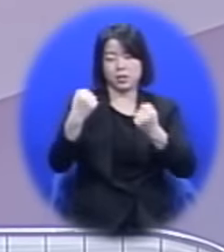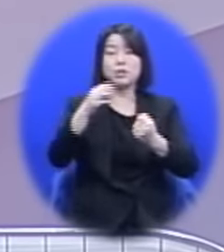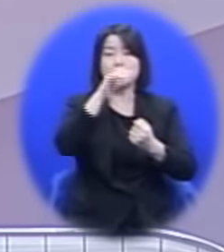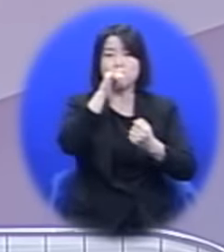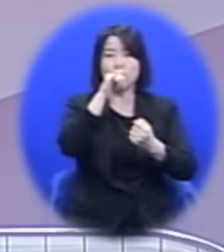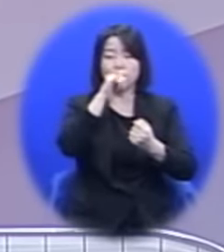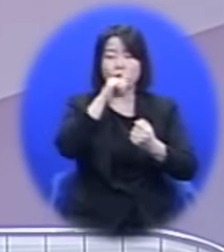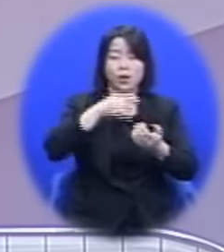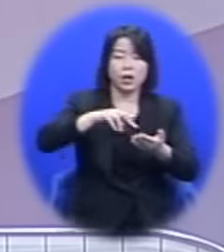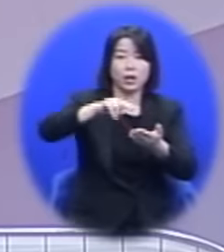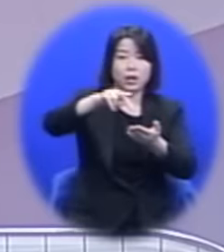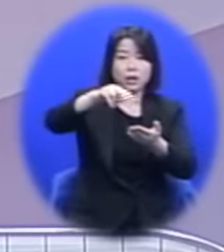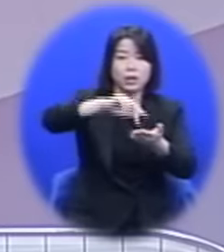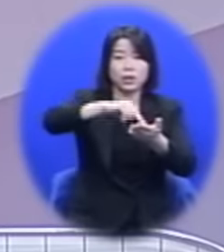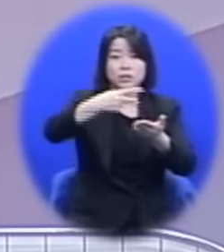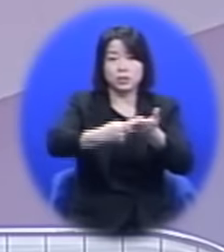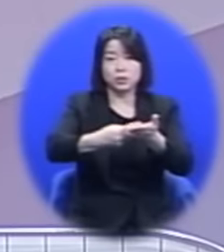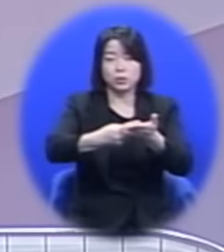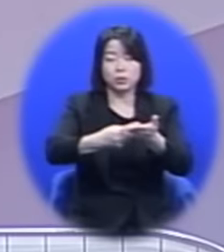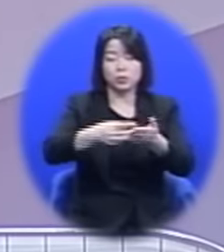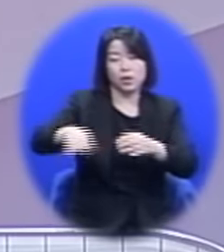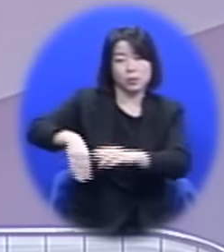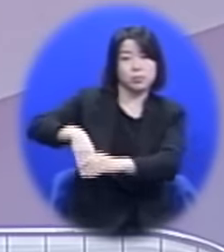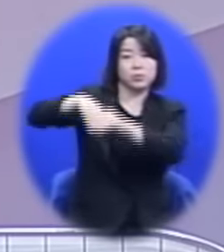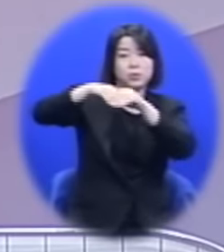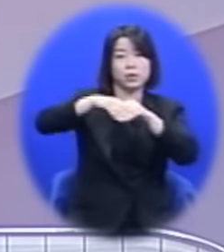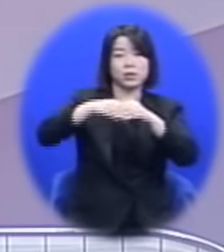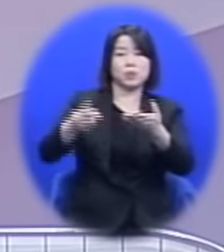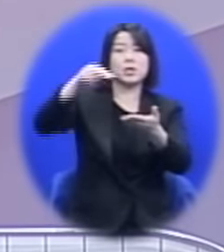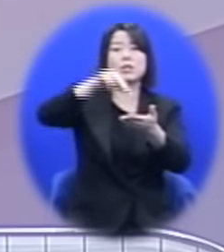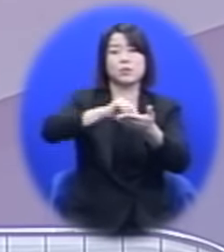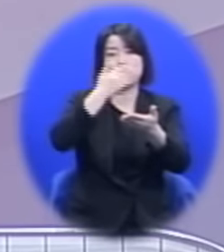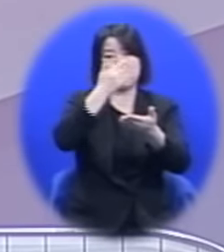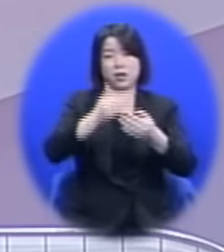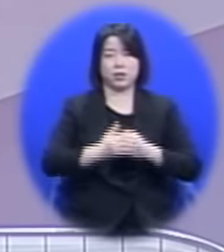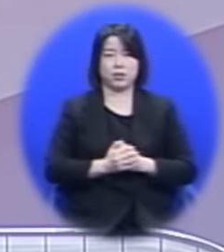가다가 쓰러져도 금방 일어날 수 있잖아요.